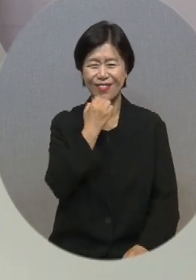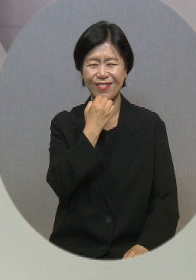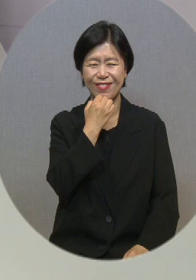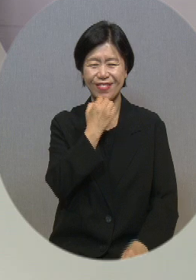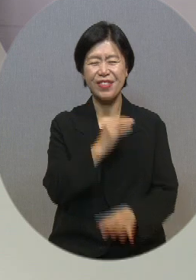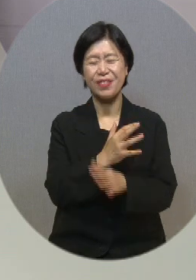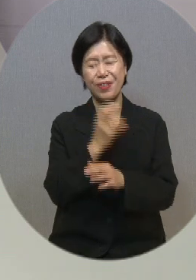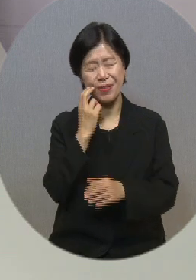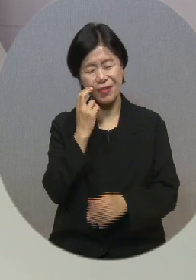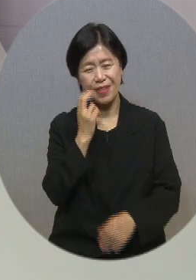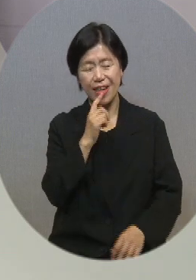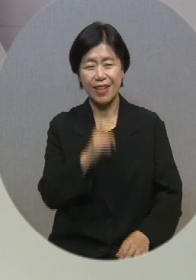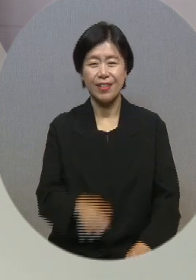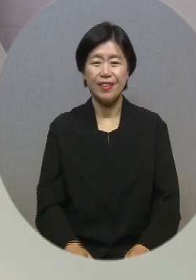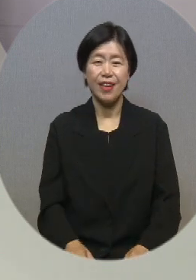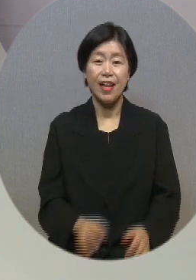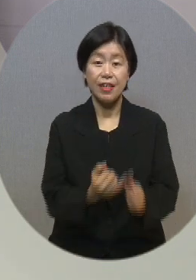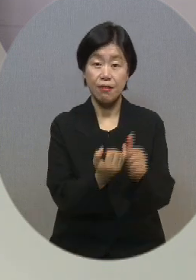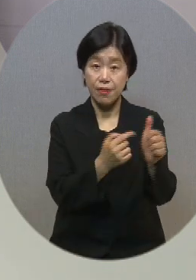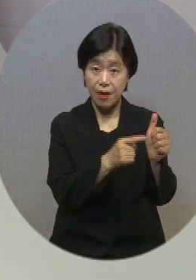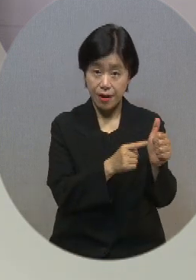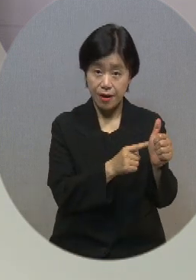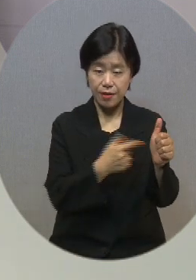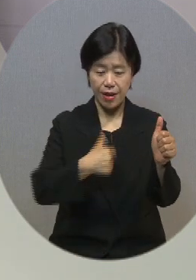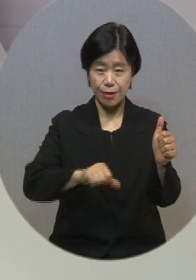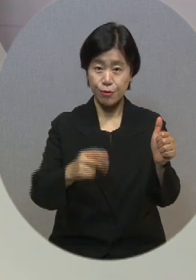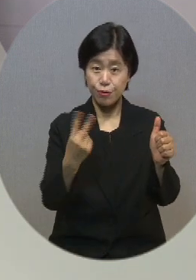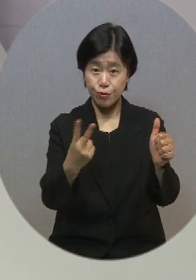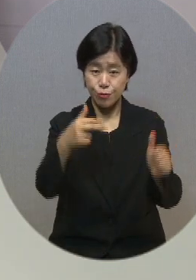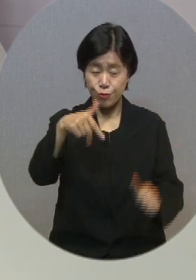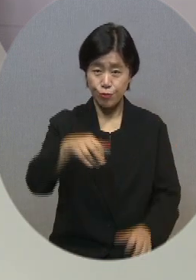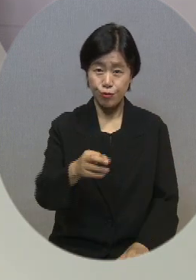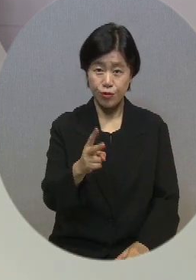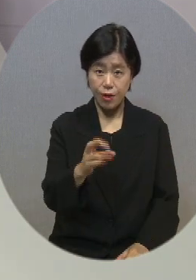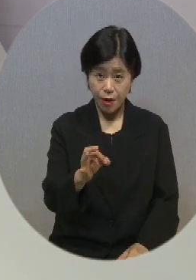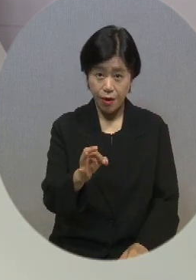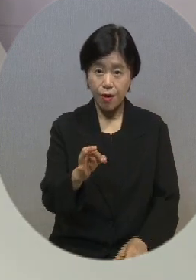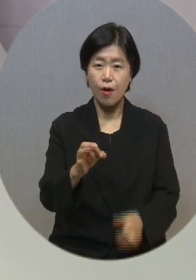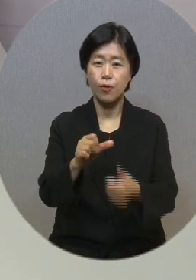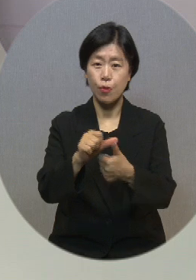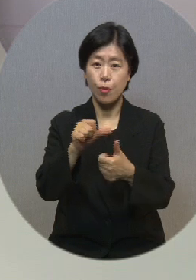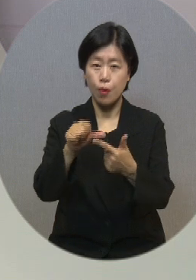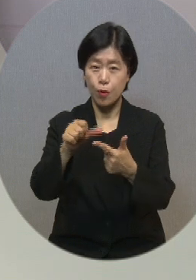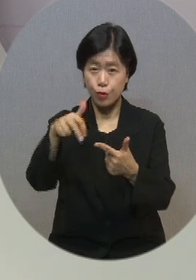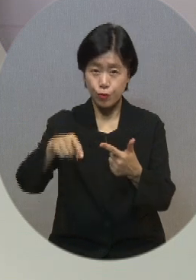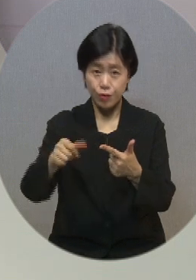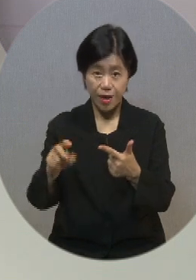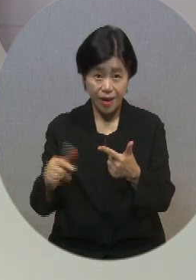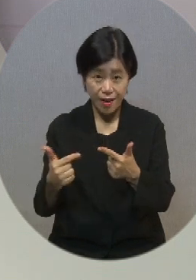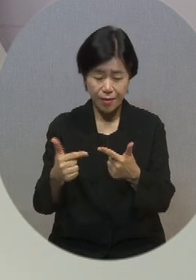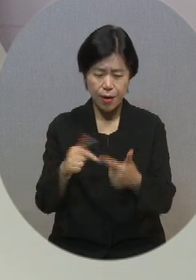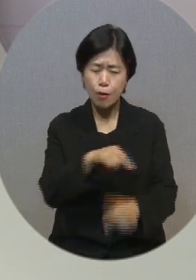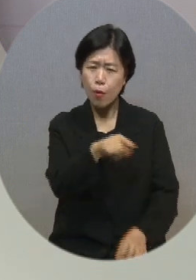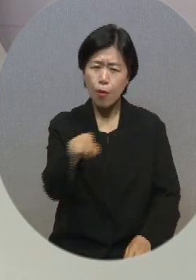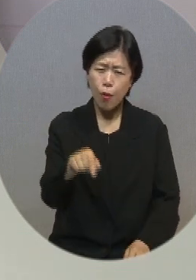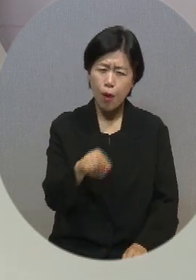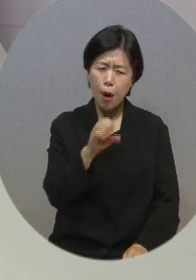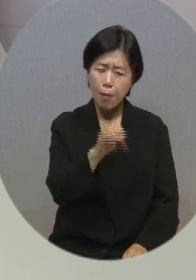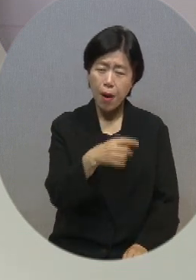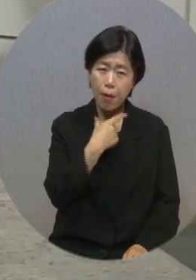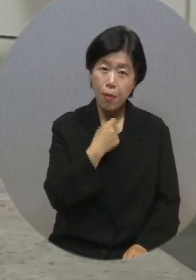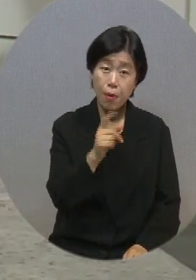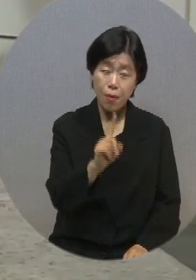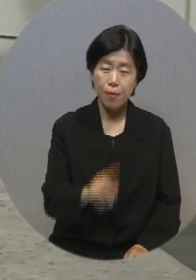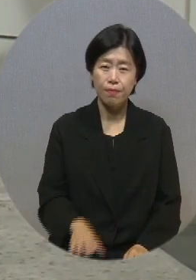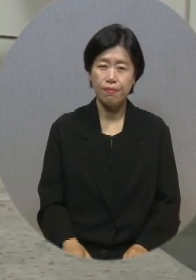남편분과 보물 같은 두 아들 주영이, 주연이에게 하고 싶은 메시지가 평소에 있으셨다고 그랬는데 어떤 말씀을 전하고 싶은가요,